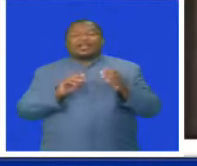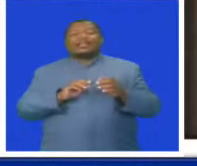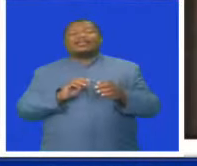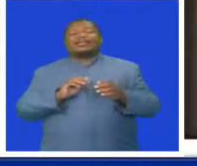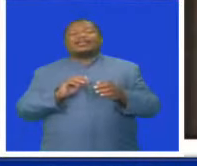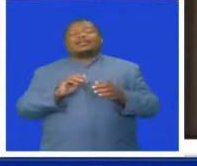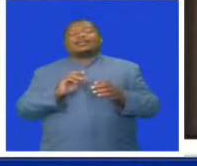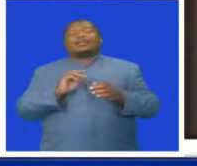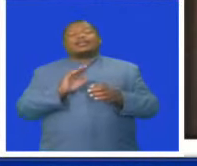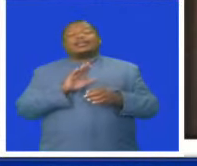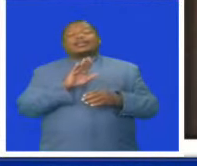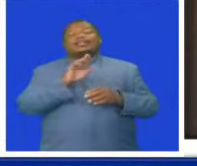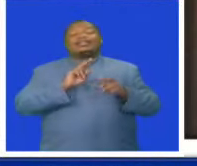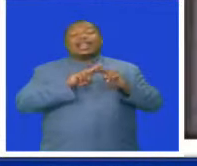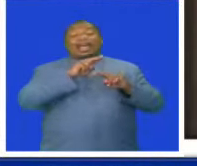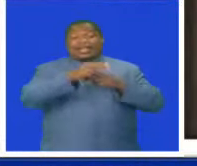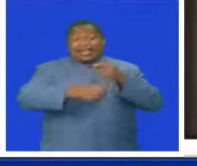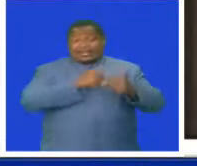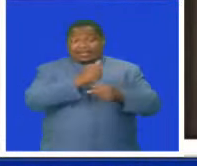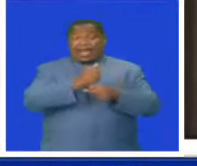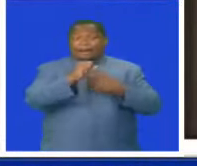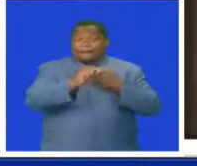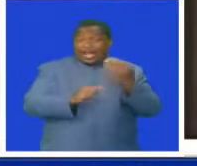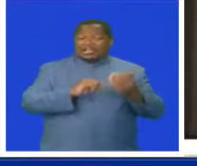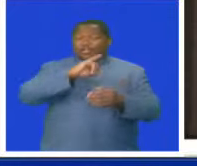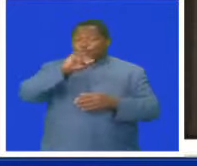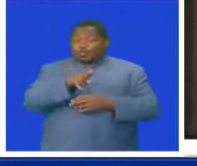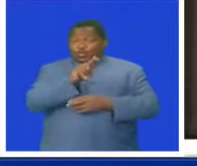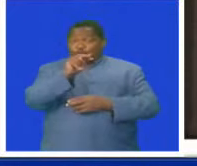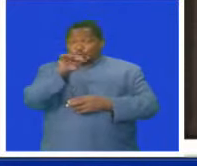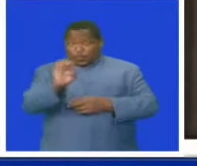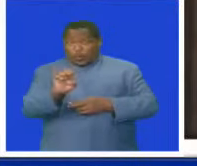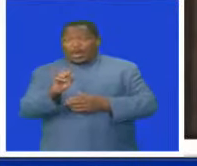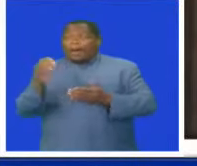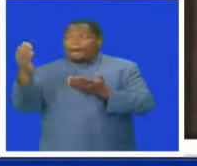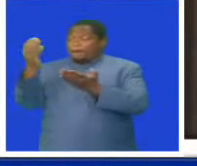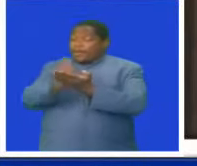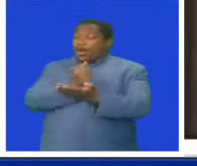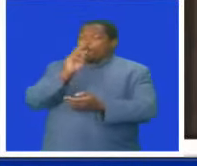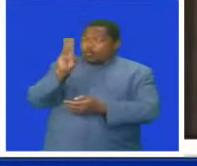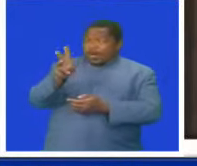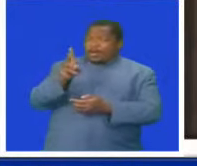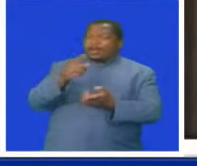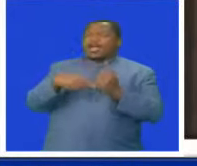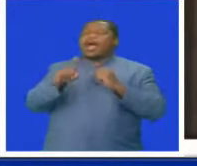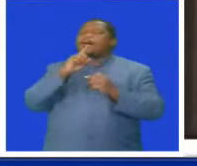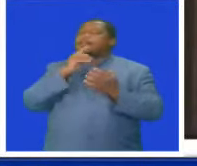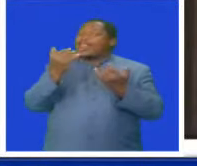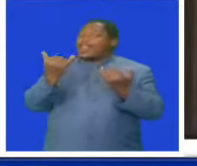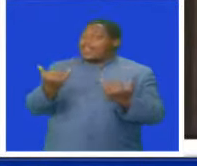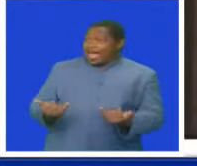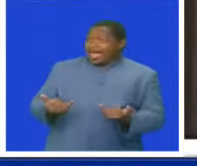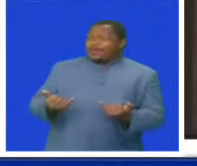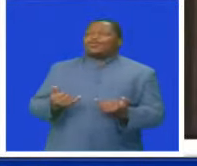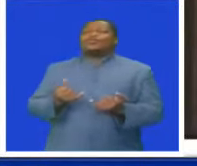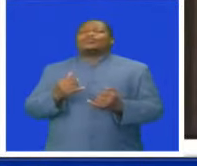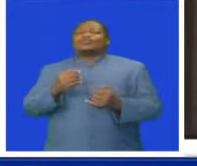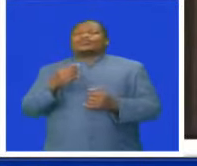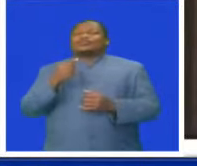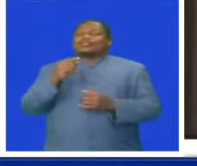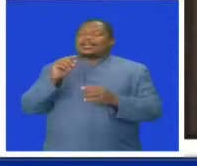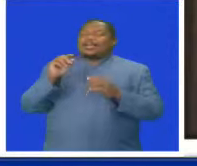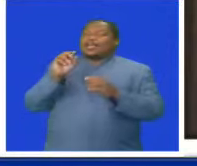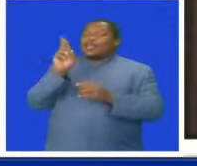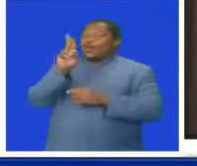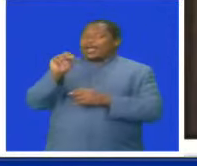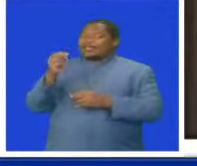Sekubuya nganeno ukuthi by April kuba kutaba khona lokukhona. Lesingakhoni ke kokwenda lebesifisa kokwenda ngathi nasi